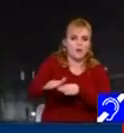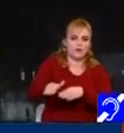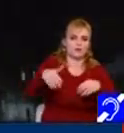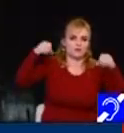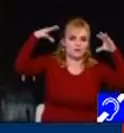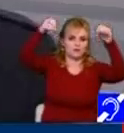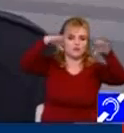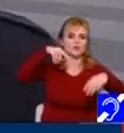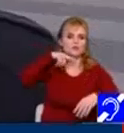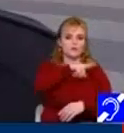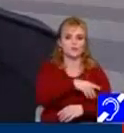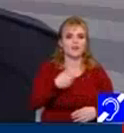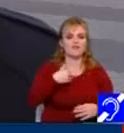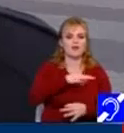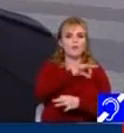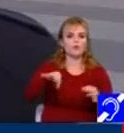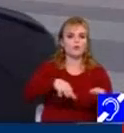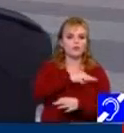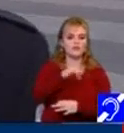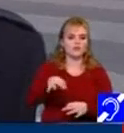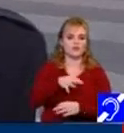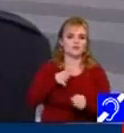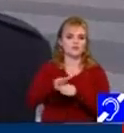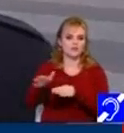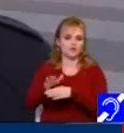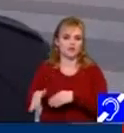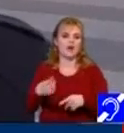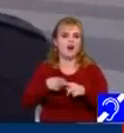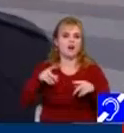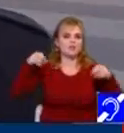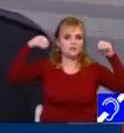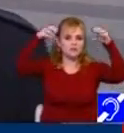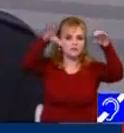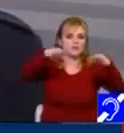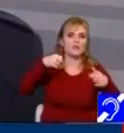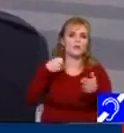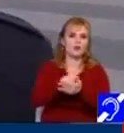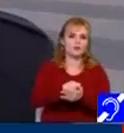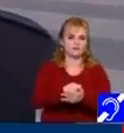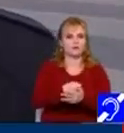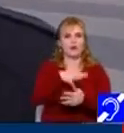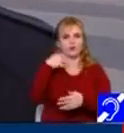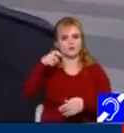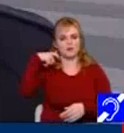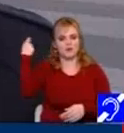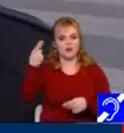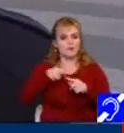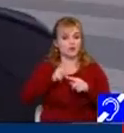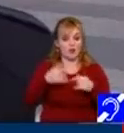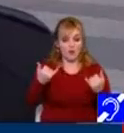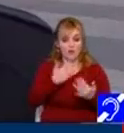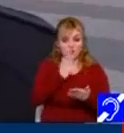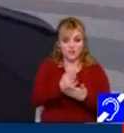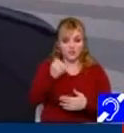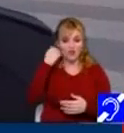să avem niște rețele sau proiecte pe care le realizăm, să fie o perioadă de exploatare cu termen de garanție mai mari, pentru că altfel noi aceste corpuri,